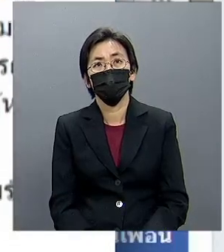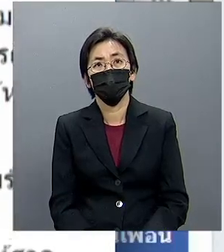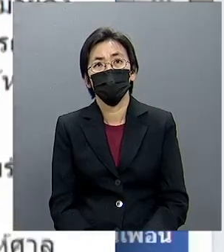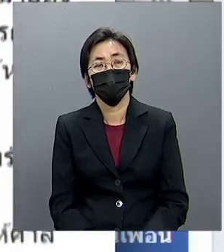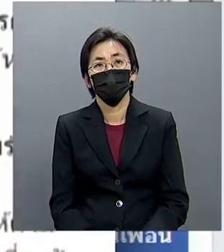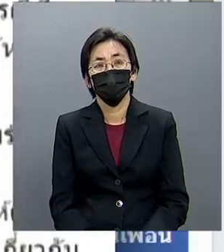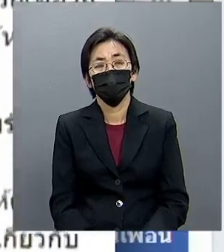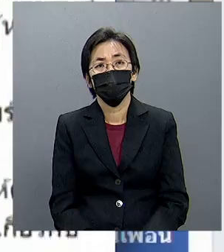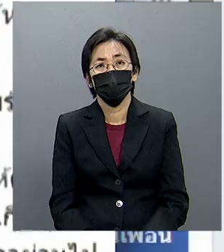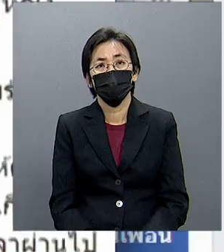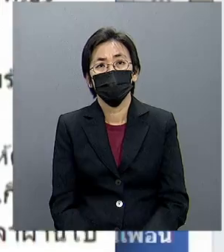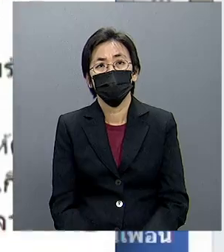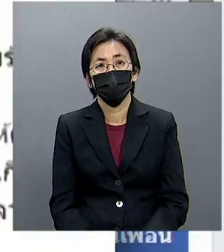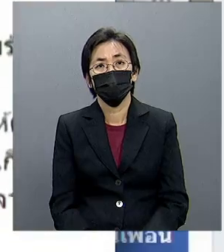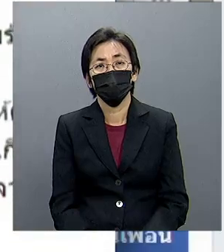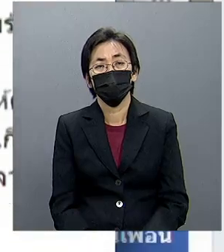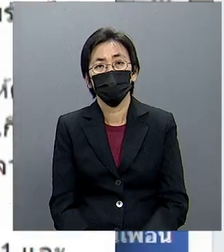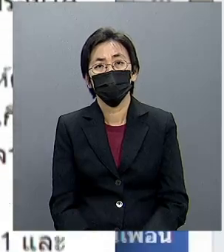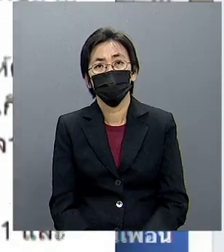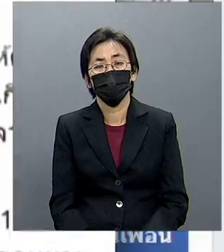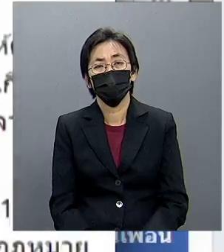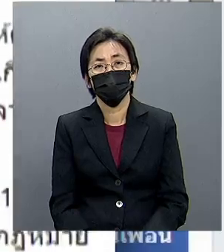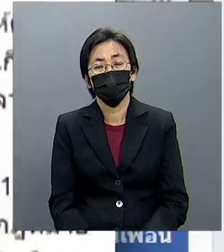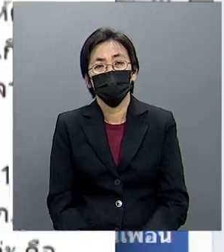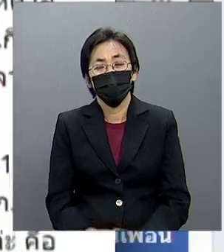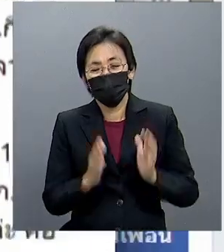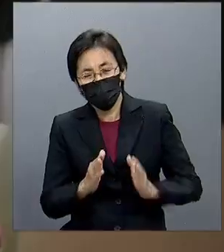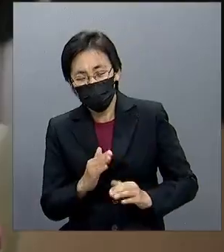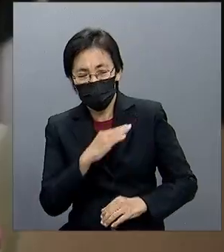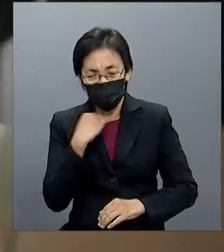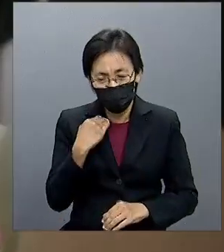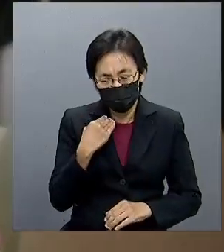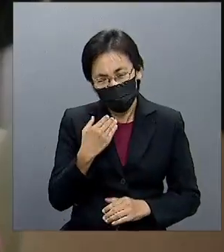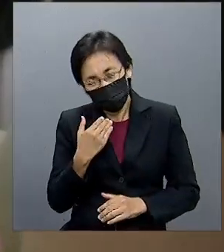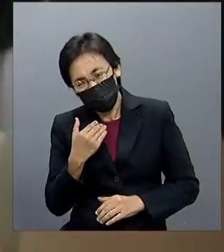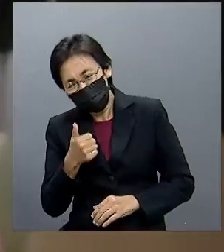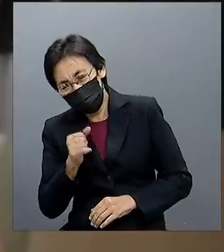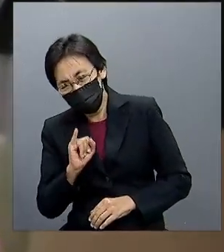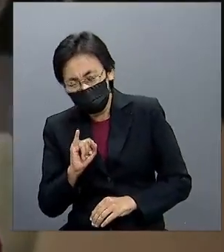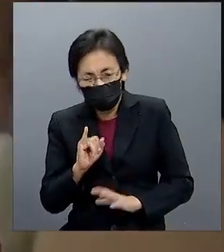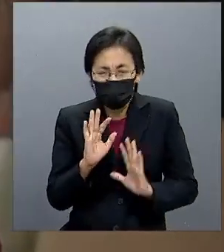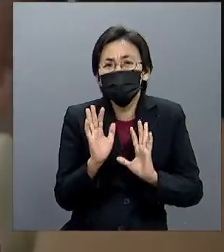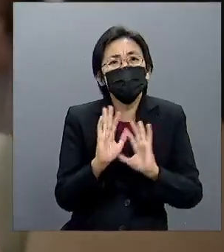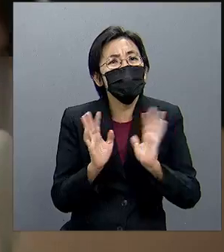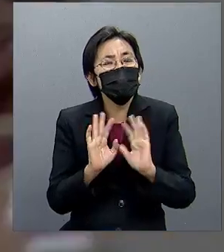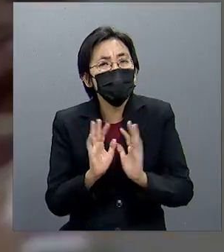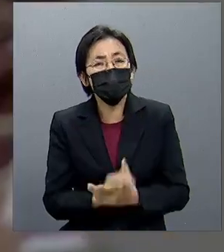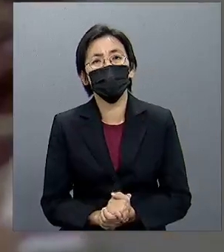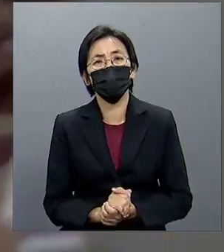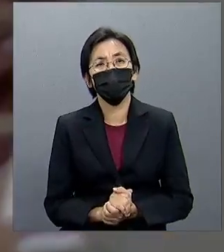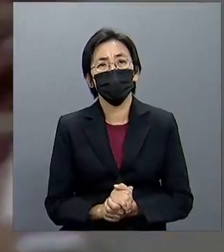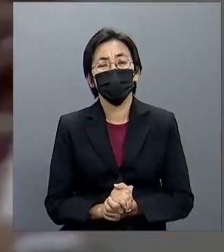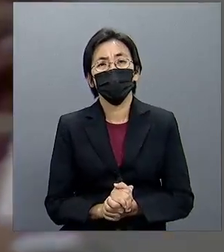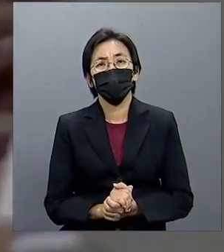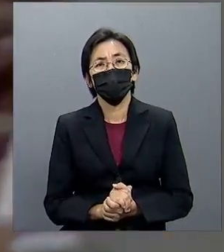กรณีอย่างนี้คือมันไม่ใช่แค่เรื่องของศีลธรรมนะมันทั้งศีลธรรมจริยธรรมและคุณธรรมเนี่ยมันไม่สอดคล้องกันเลยครับที่เราม